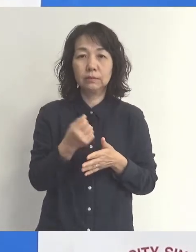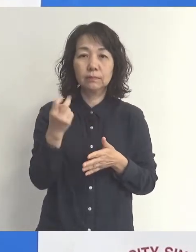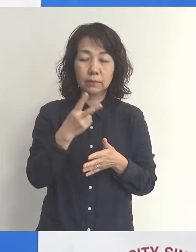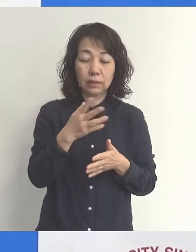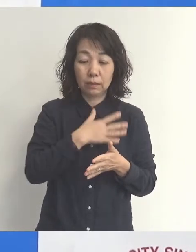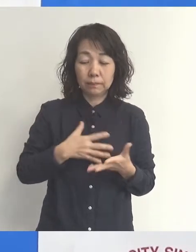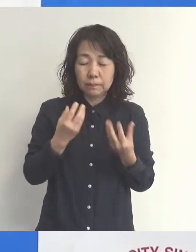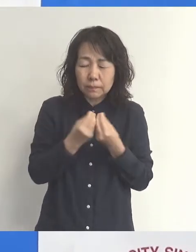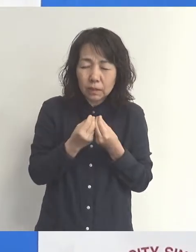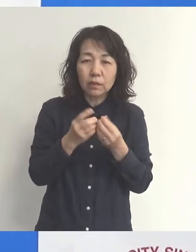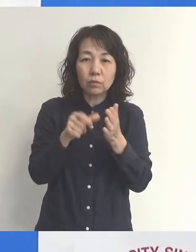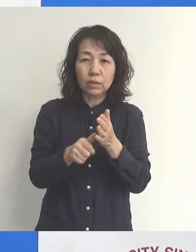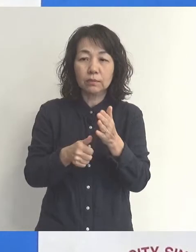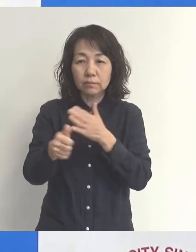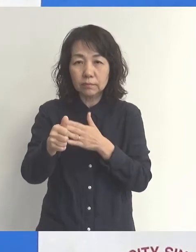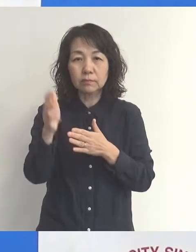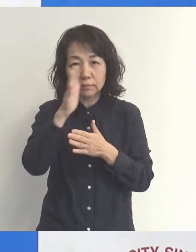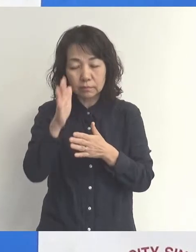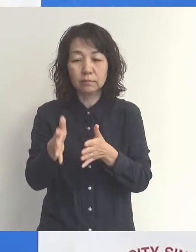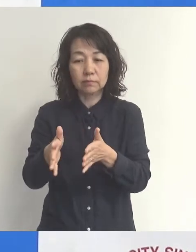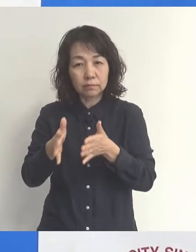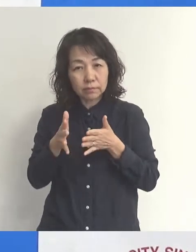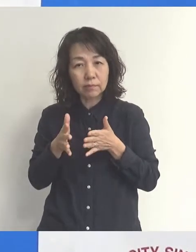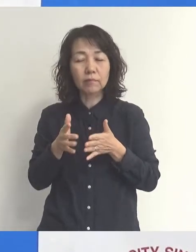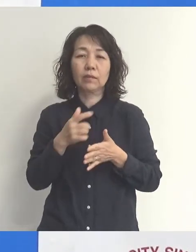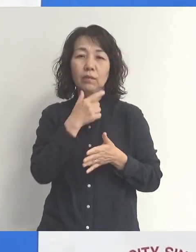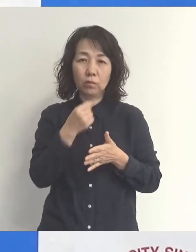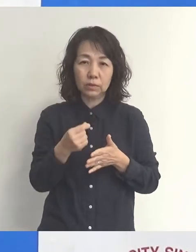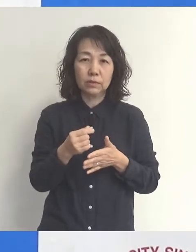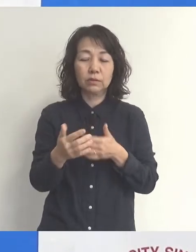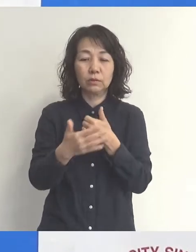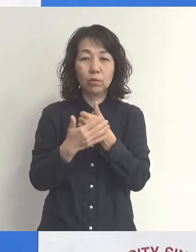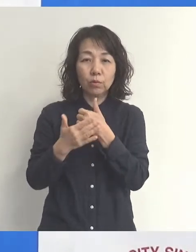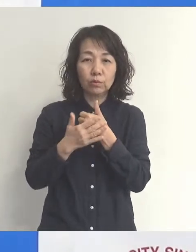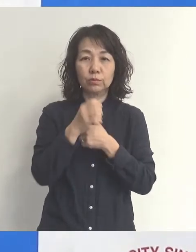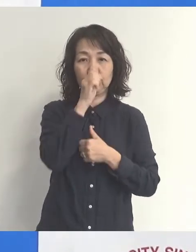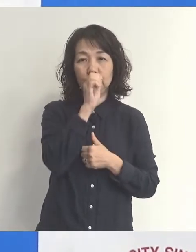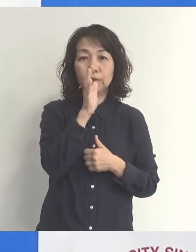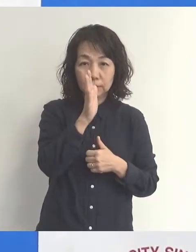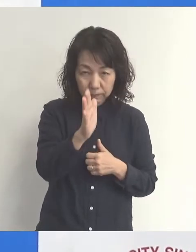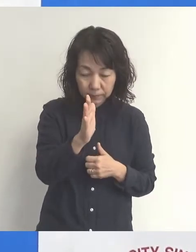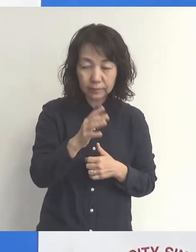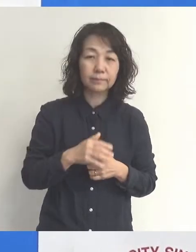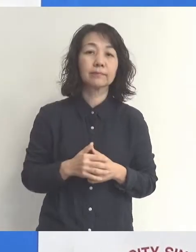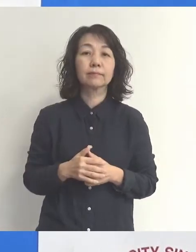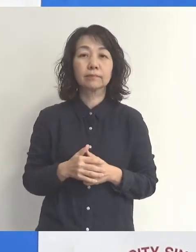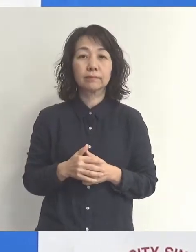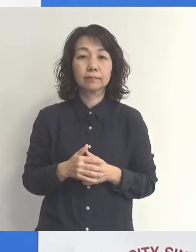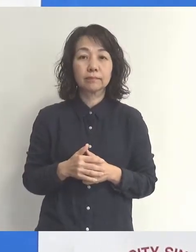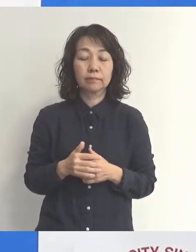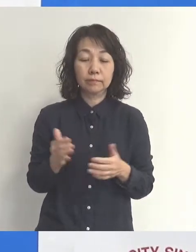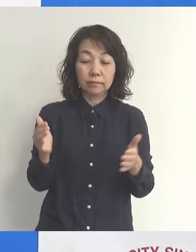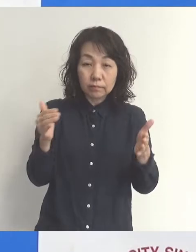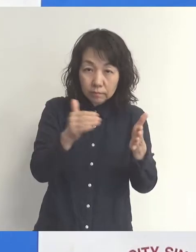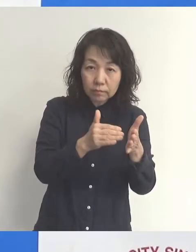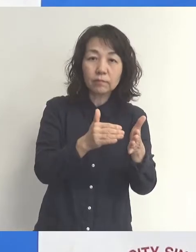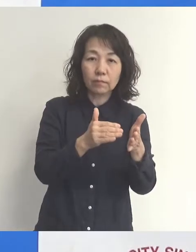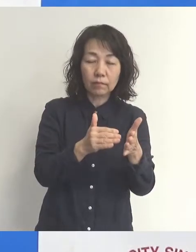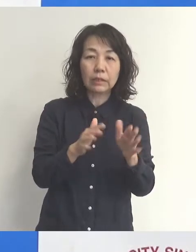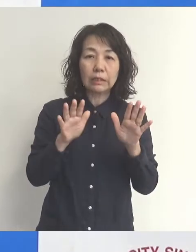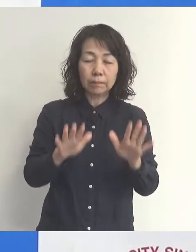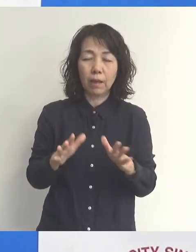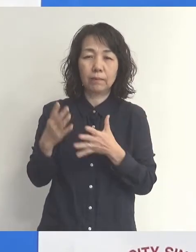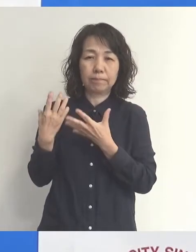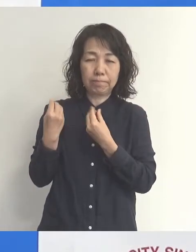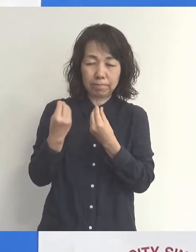時の外出を自粛するなど、ご協力をよろしくお願いいたします。結びに、未だ収束